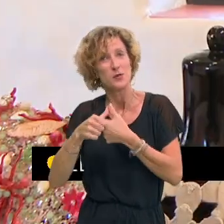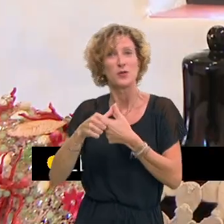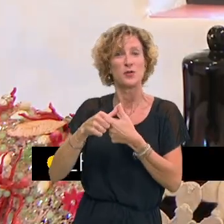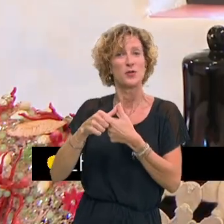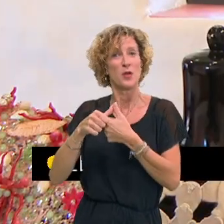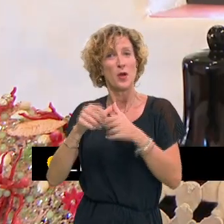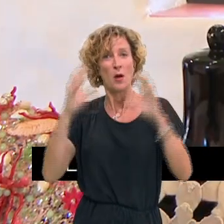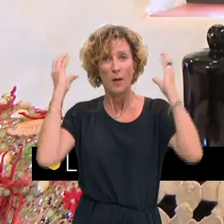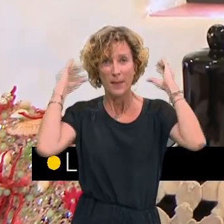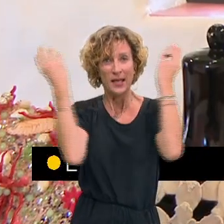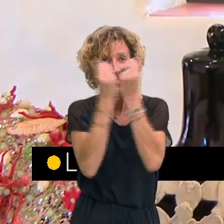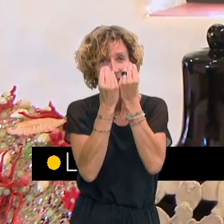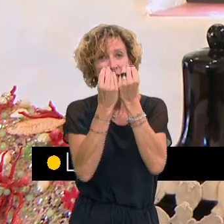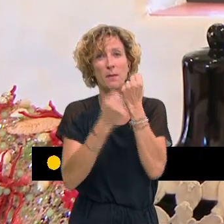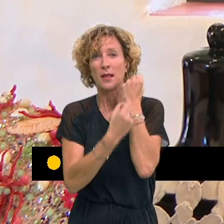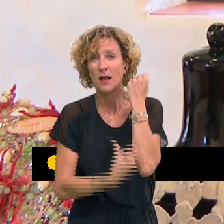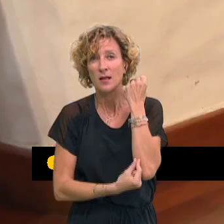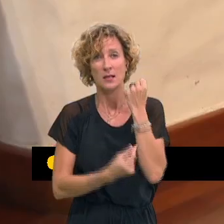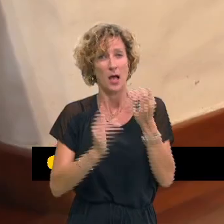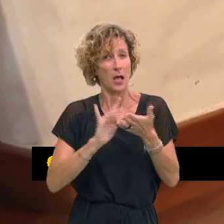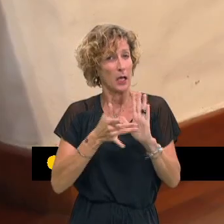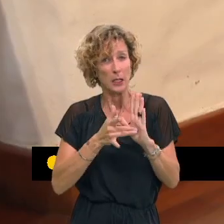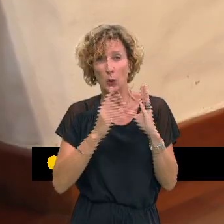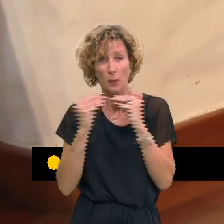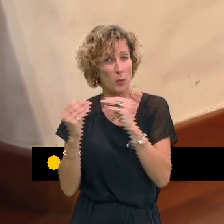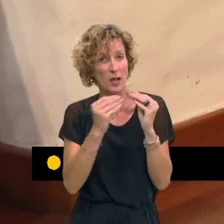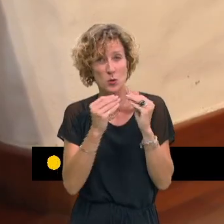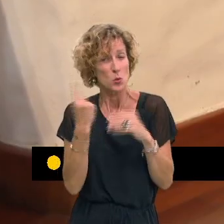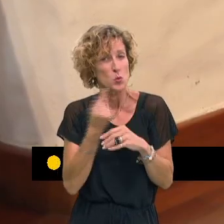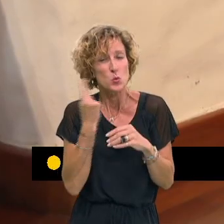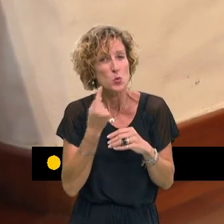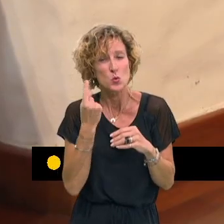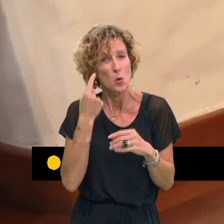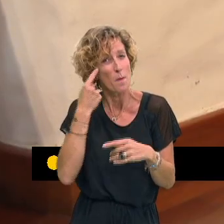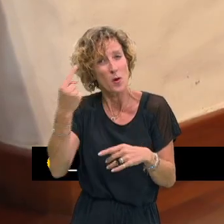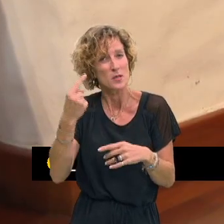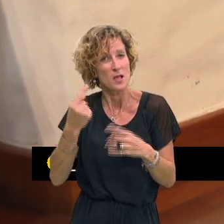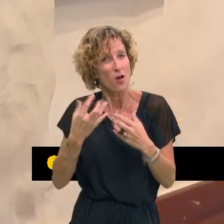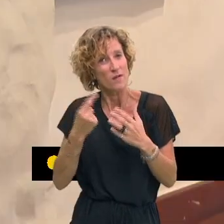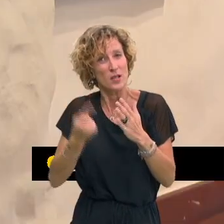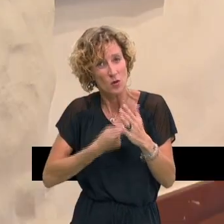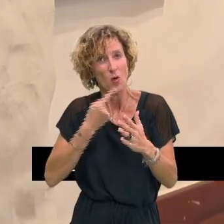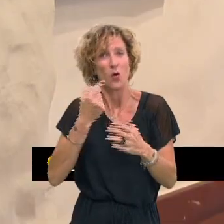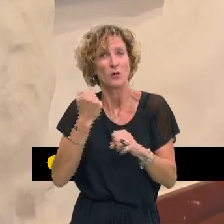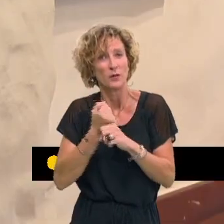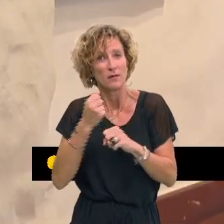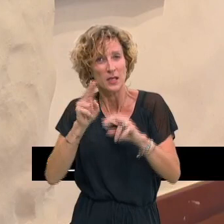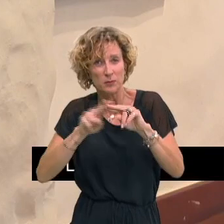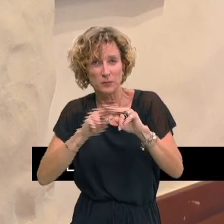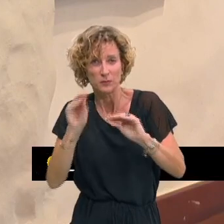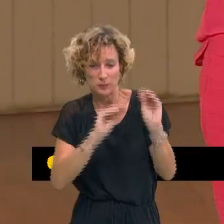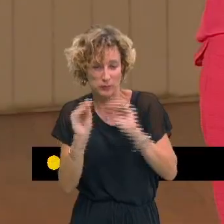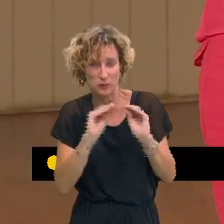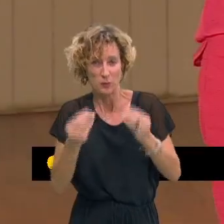Mexique, Madagascar. Et donc, nous voyons que tous les peuples ont eu toujours ce souci de recycler, de retravailler, et pour se faire beau et belle,